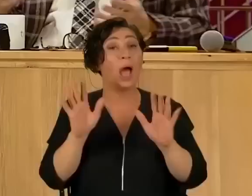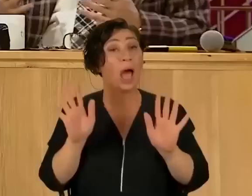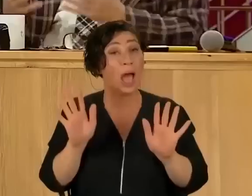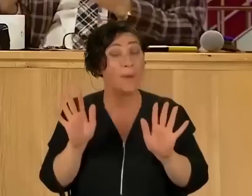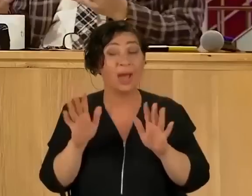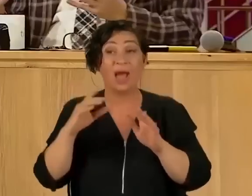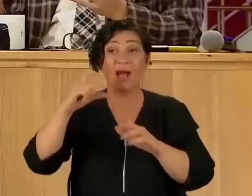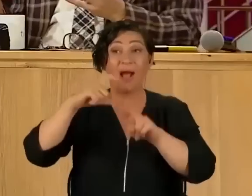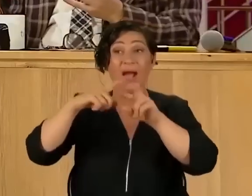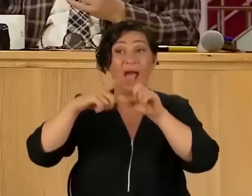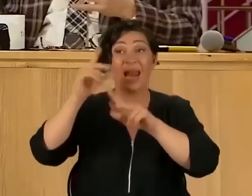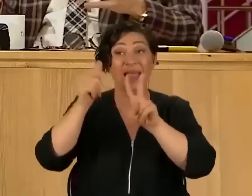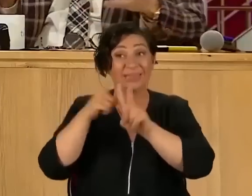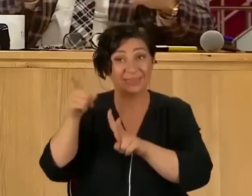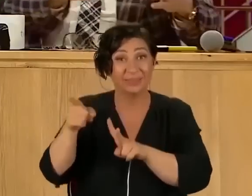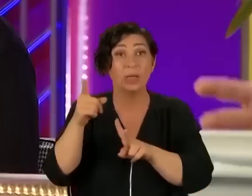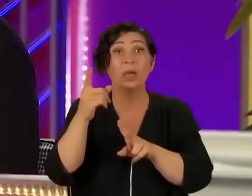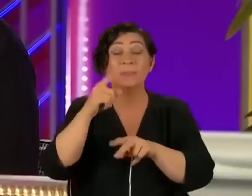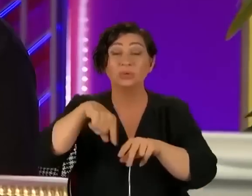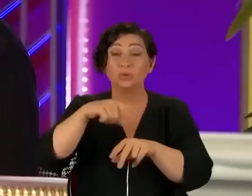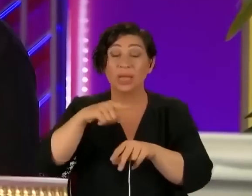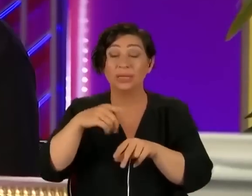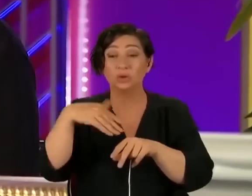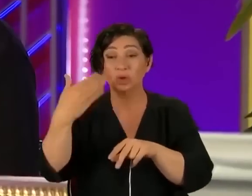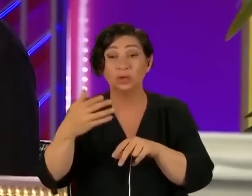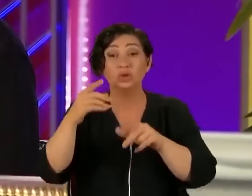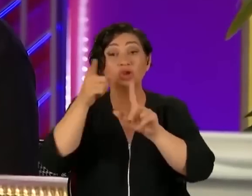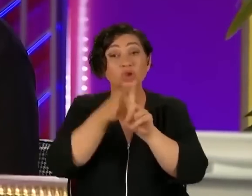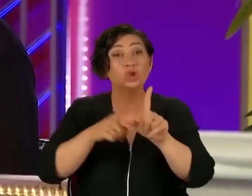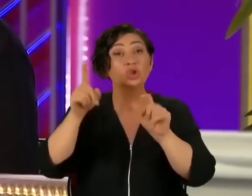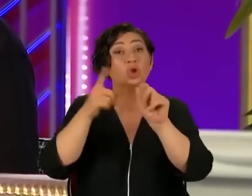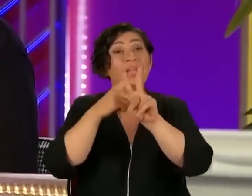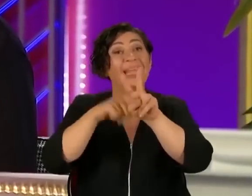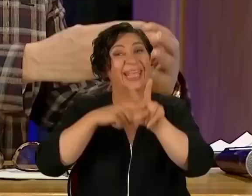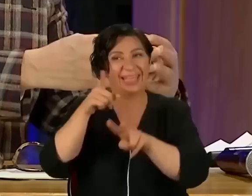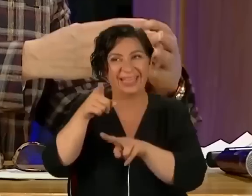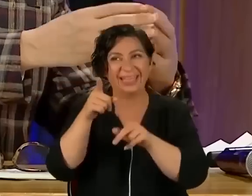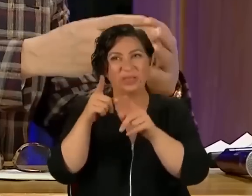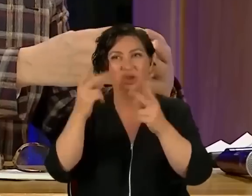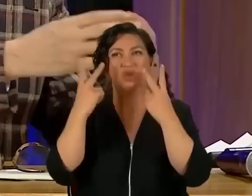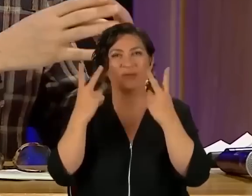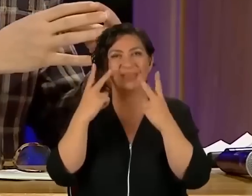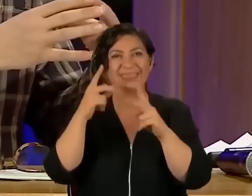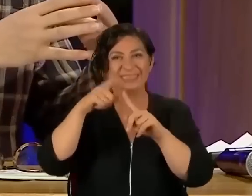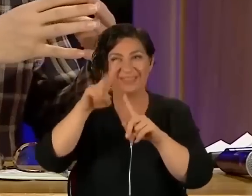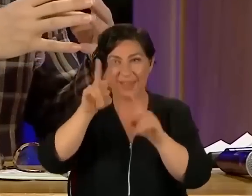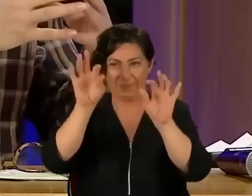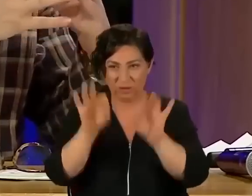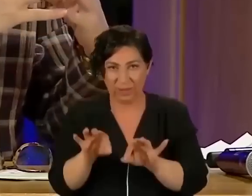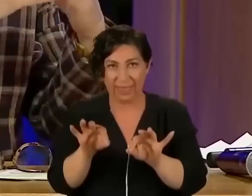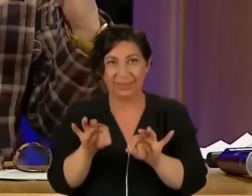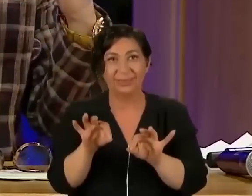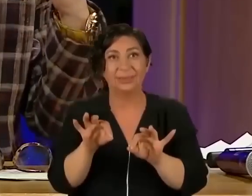ama Carlin bir süre sonra o Johnny Carson'ın şovlarından çıkan, yani televizyonda